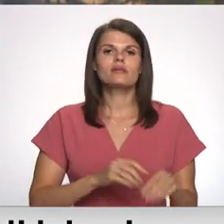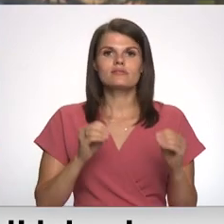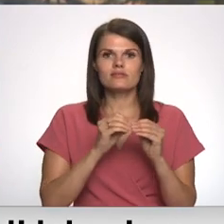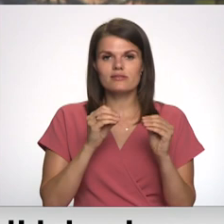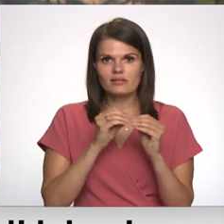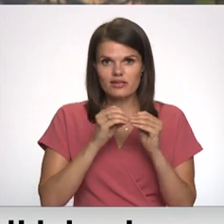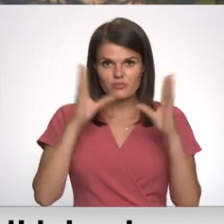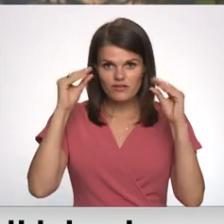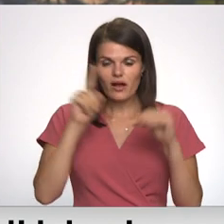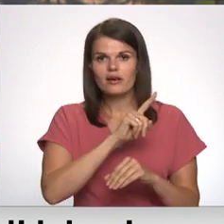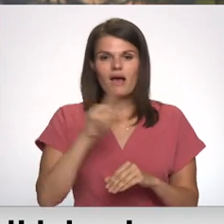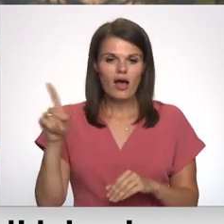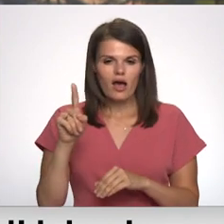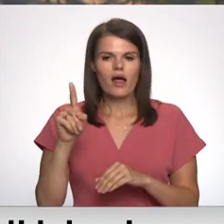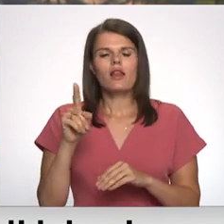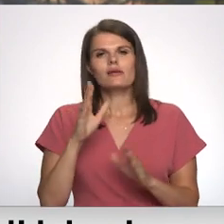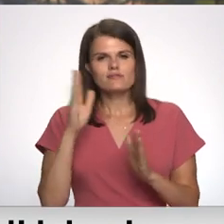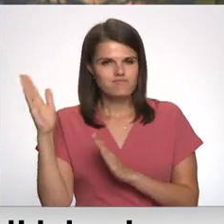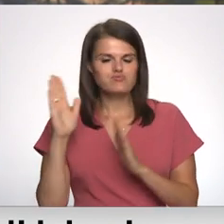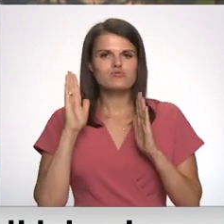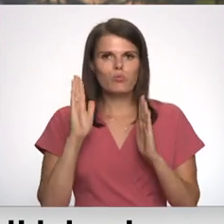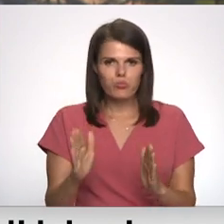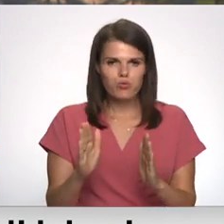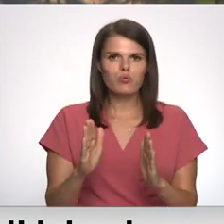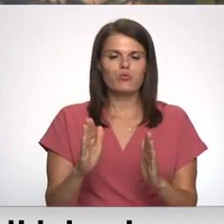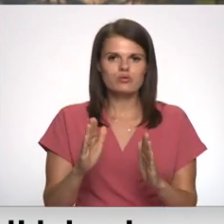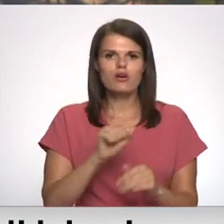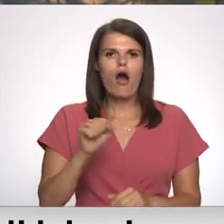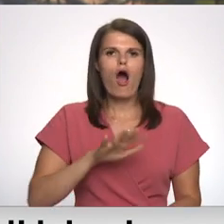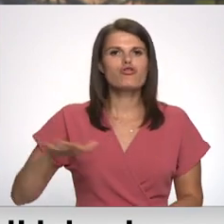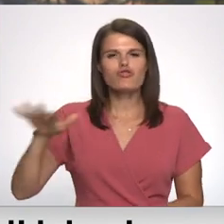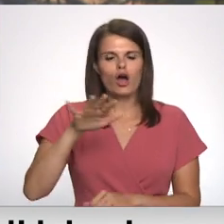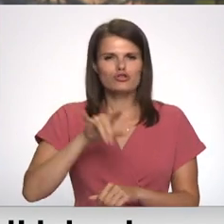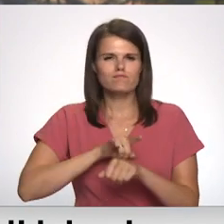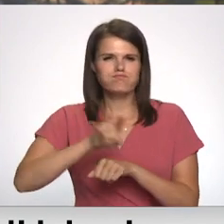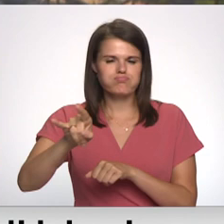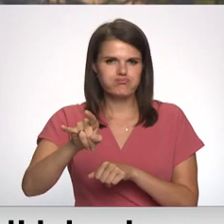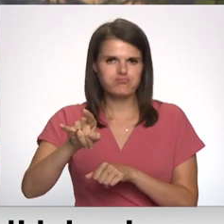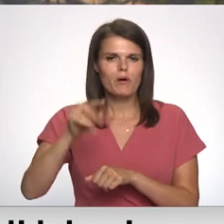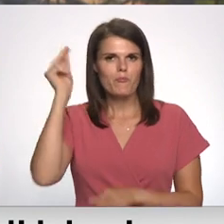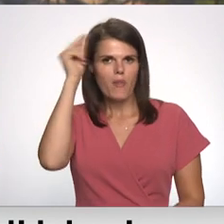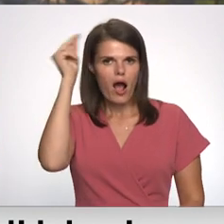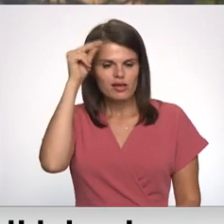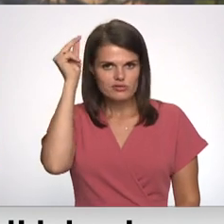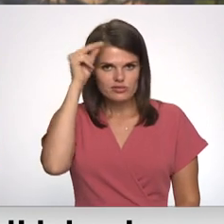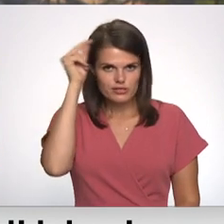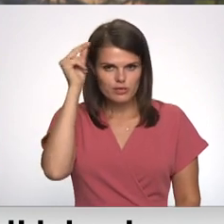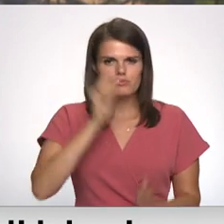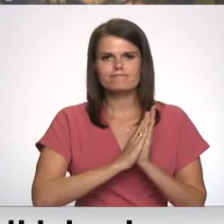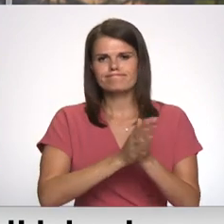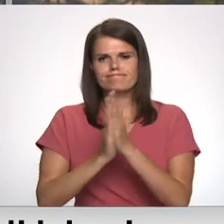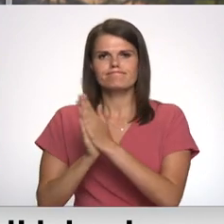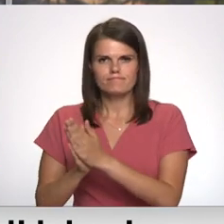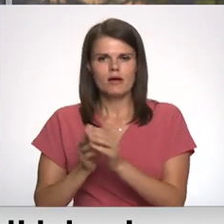23 ādažu poligonā notiks mācības ar iznīcinātāju pārlidojumiem. Latvijas Nacionālajie bruņotie spēki lūdz iedzīvotājus